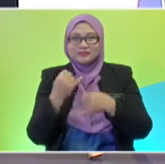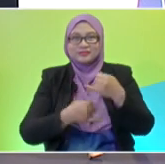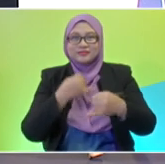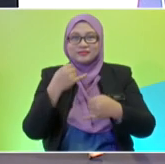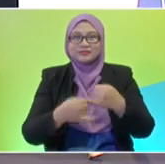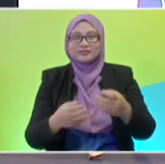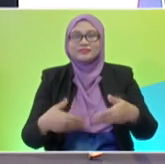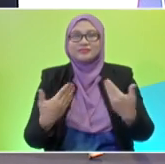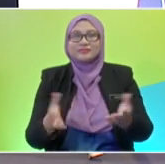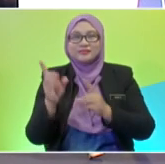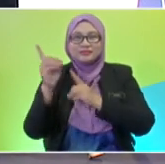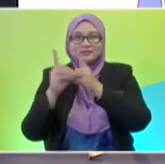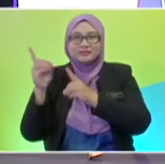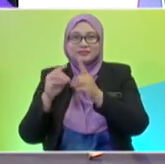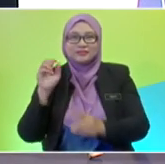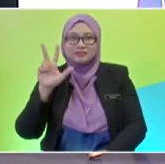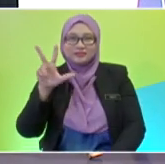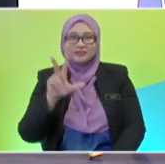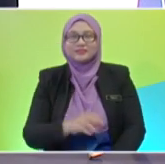bintang-bintang tiga